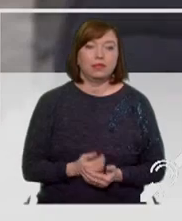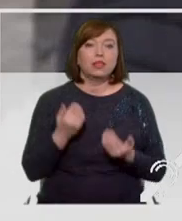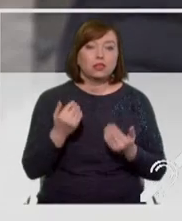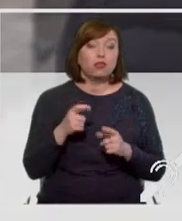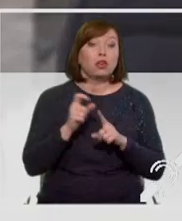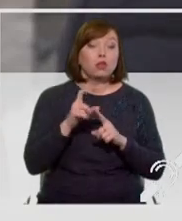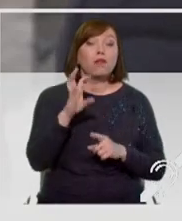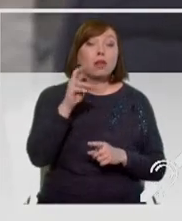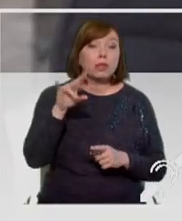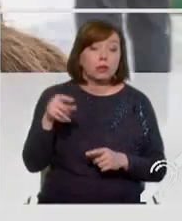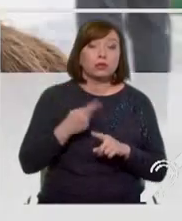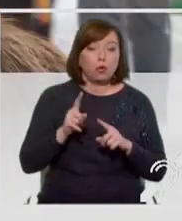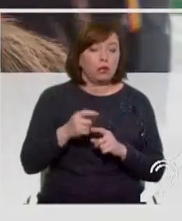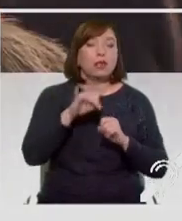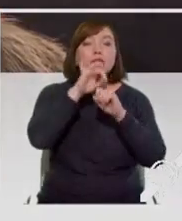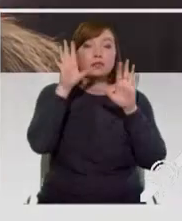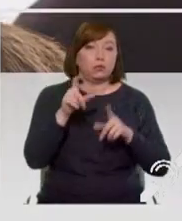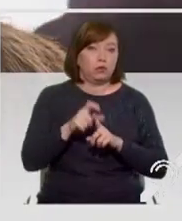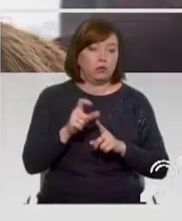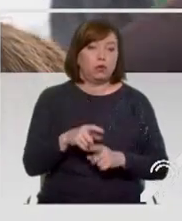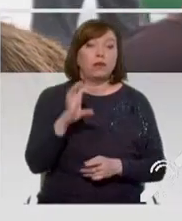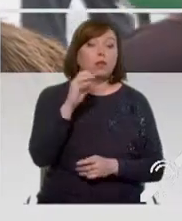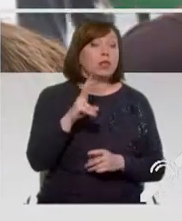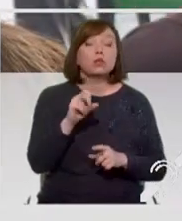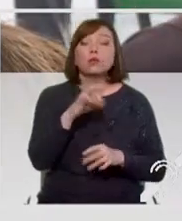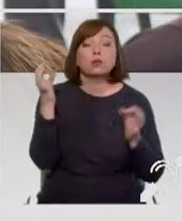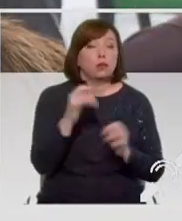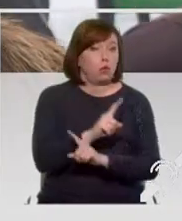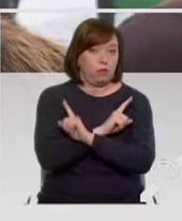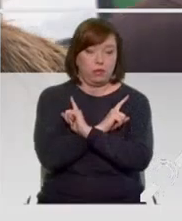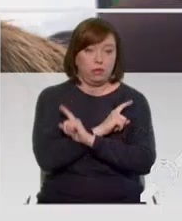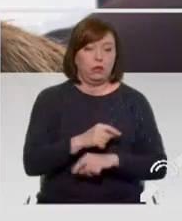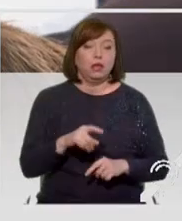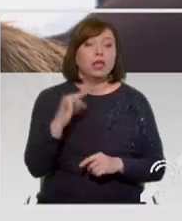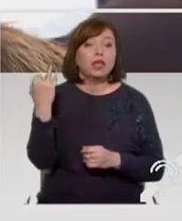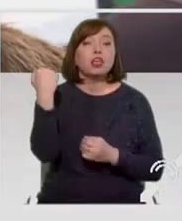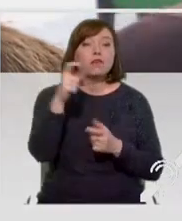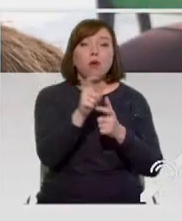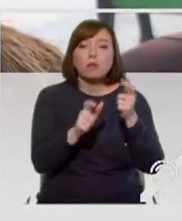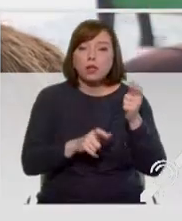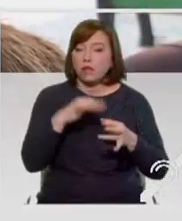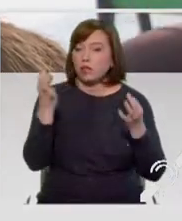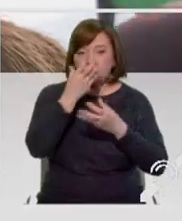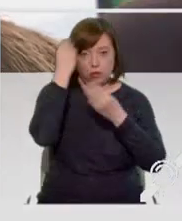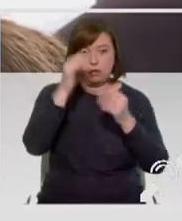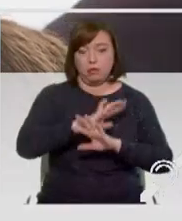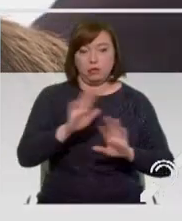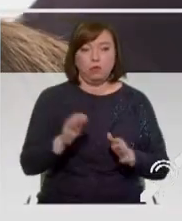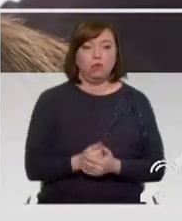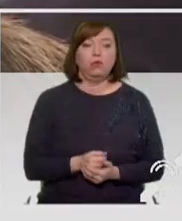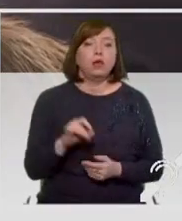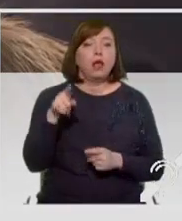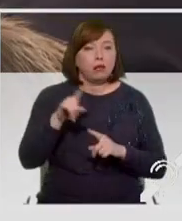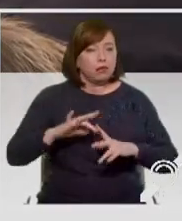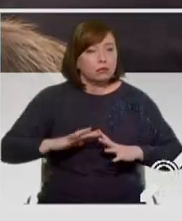Eminescu, este un cuvânt sfânt. Eminescu e nemuritor? Și opera lui nemuritoare și ea o să